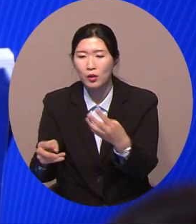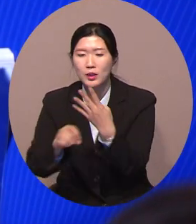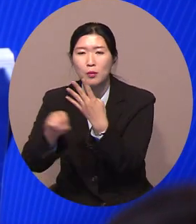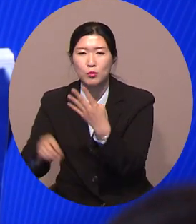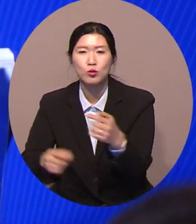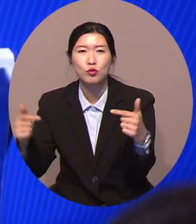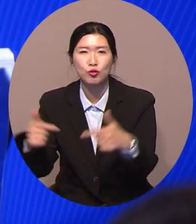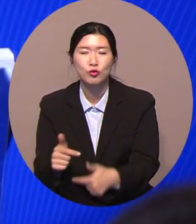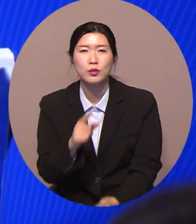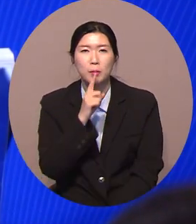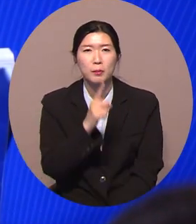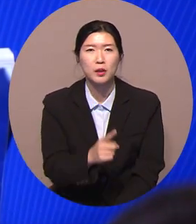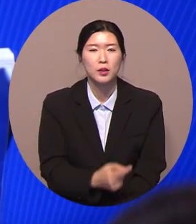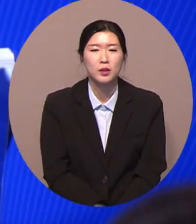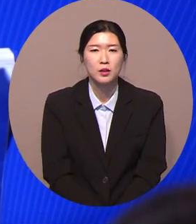올리는 내용을 담고 있습니다